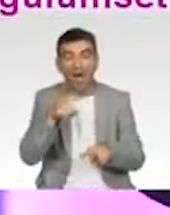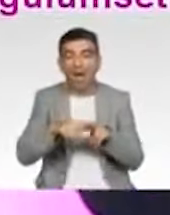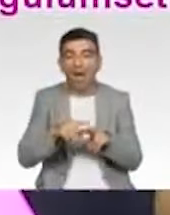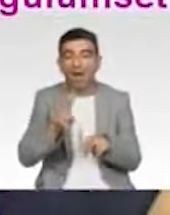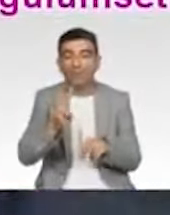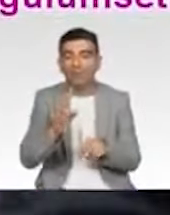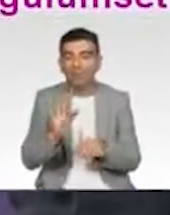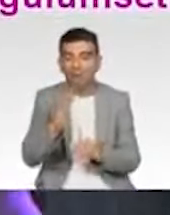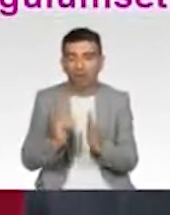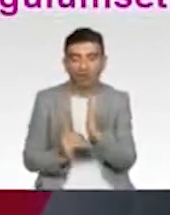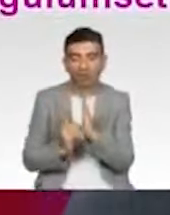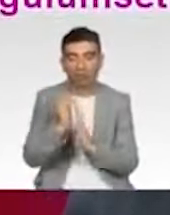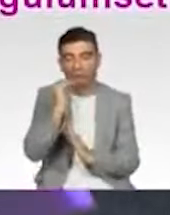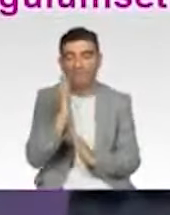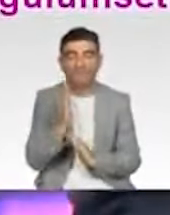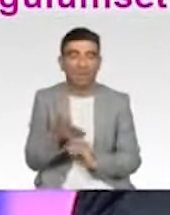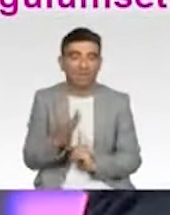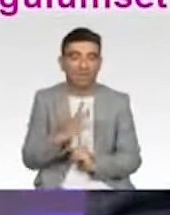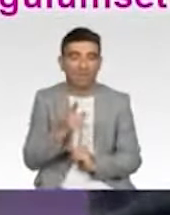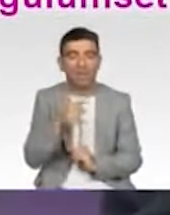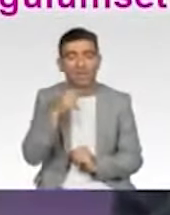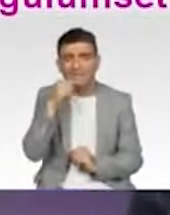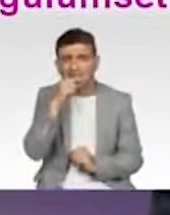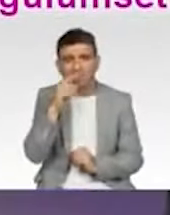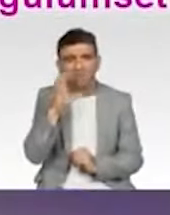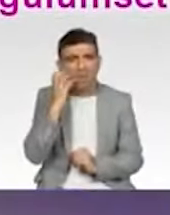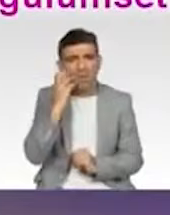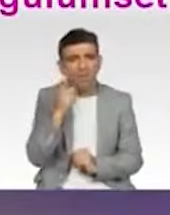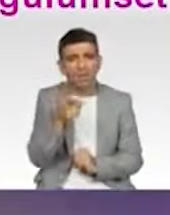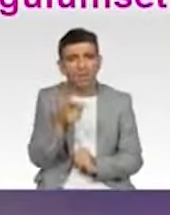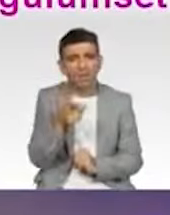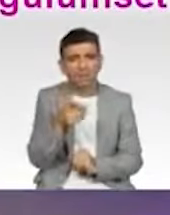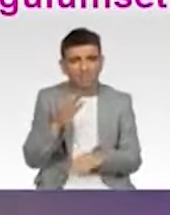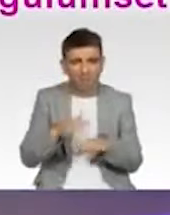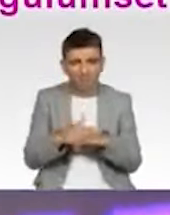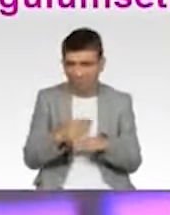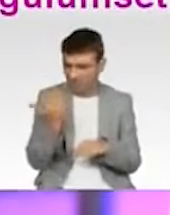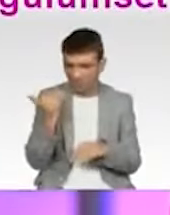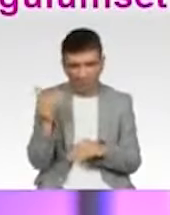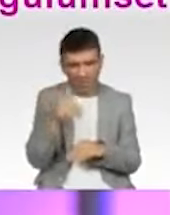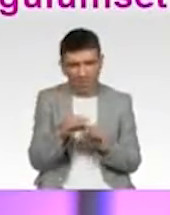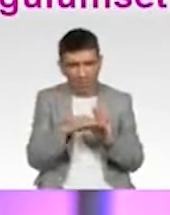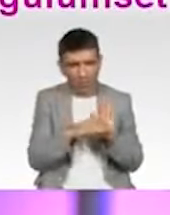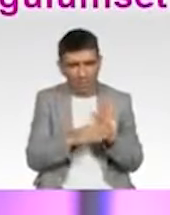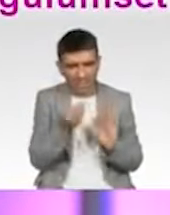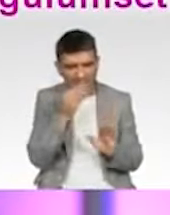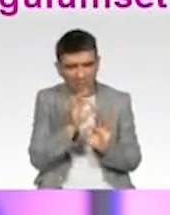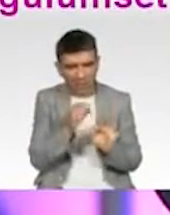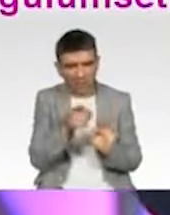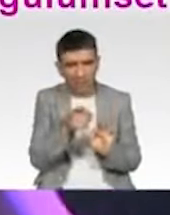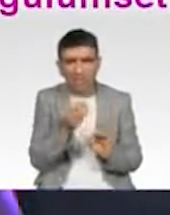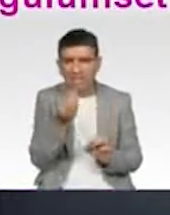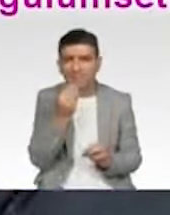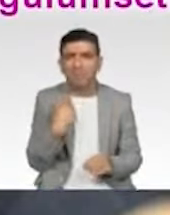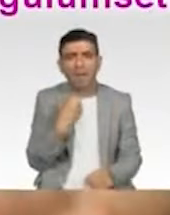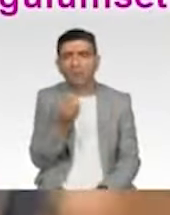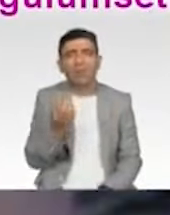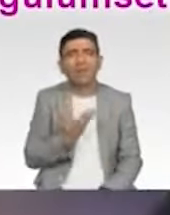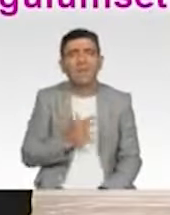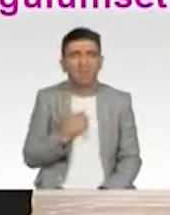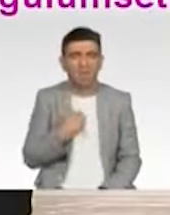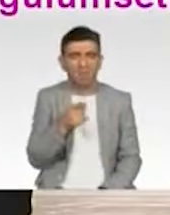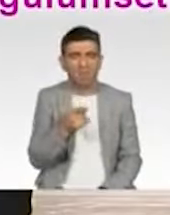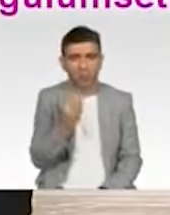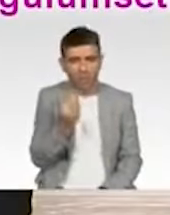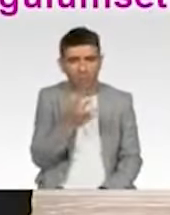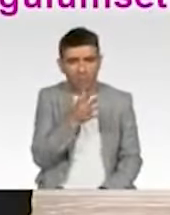kat daha fazladır. Bakın turuncu. Bu kırmızı patates geçen geldiğimizde yaptık kırmızı patates. Çok da yedin mi hiç? Tatlı yedim patates. De ben çok sevmedim ya. Bu, ama